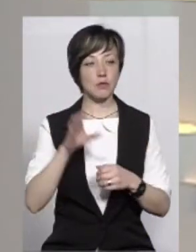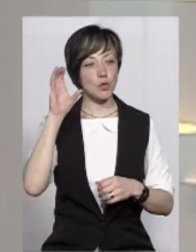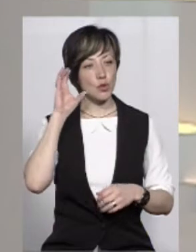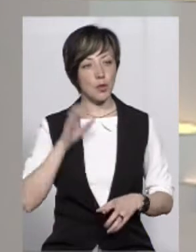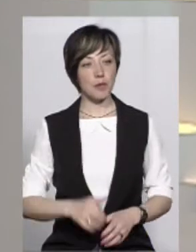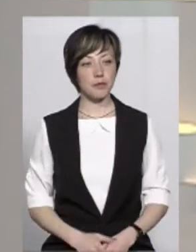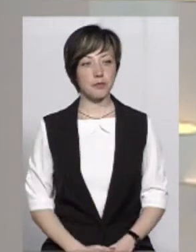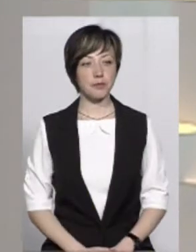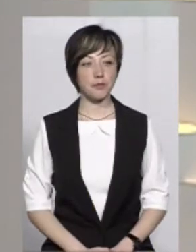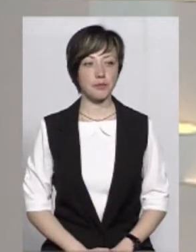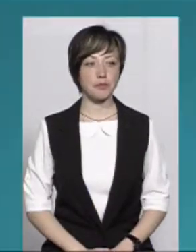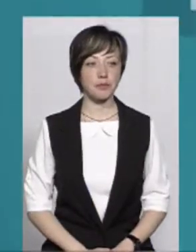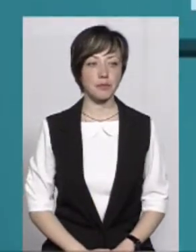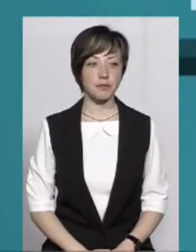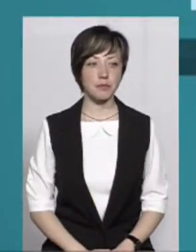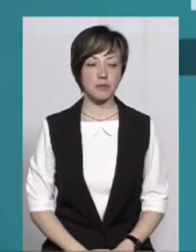Давайте